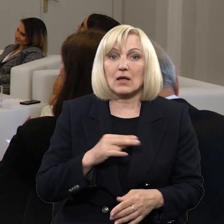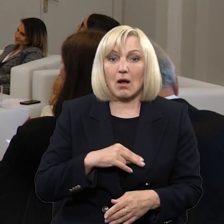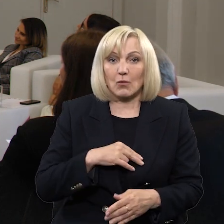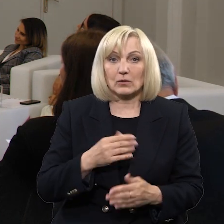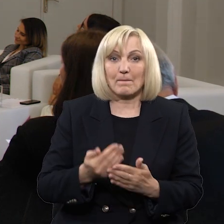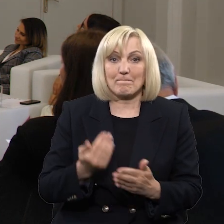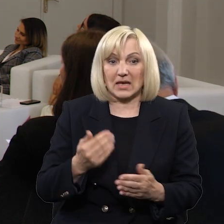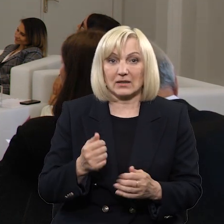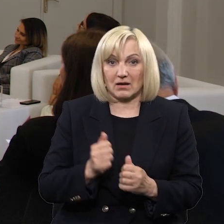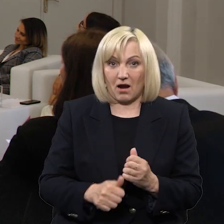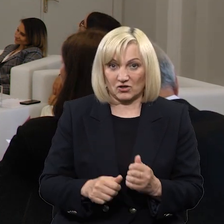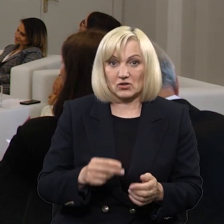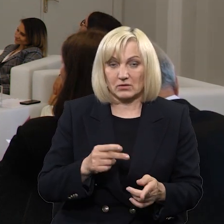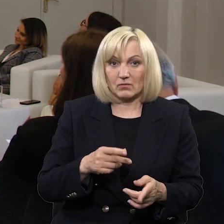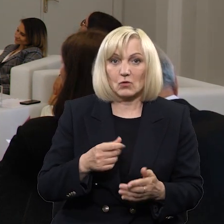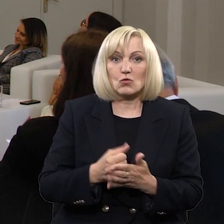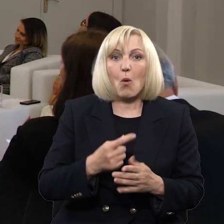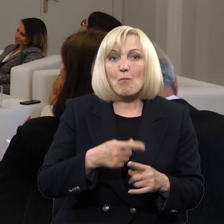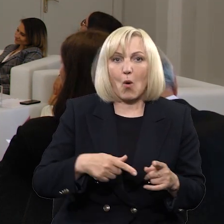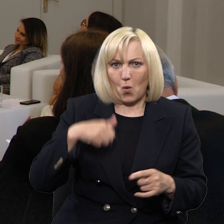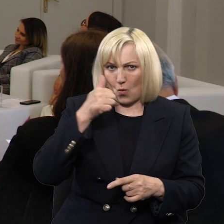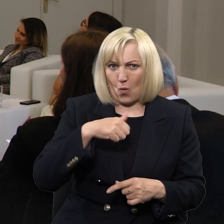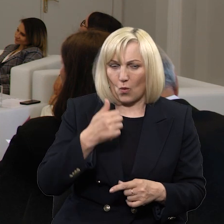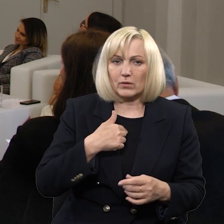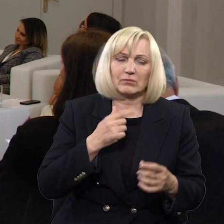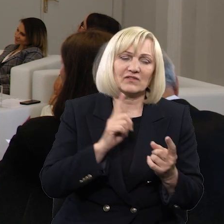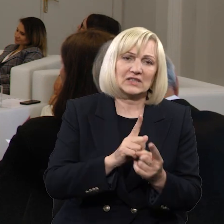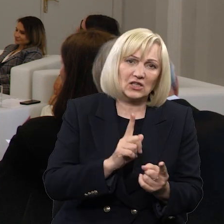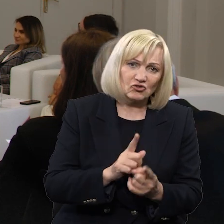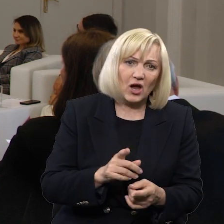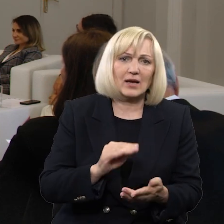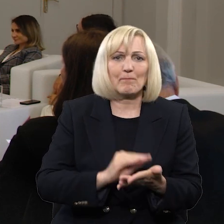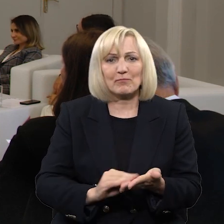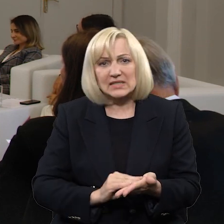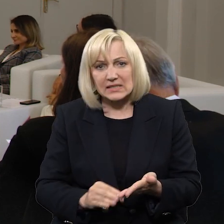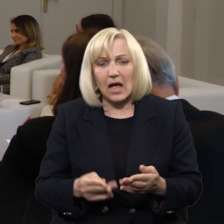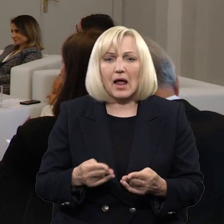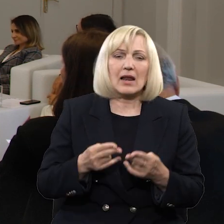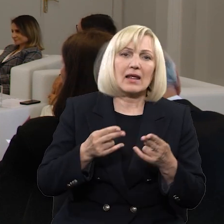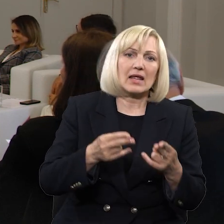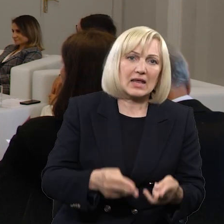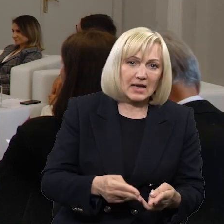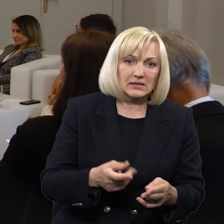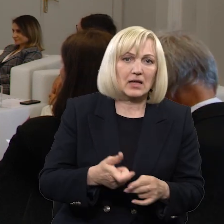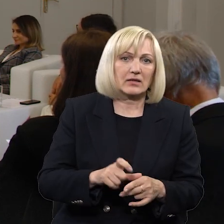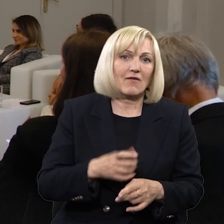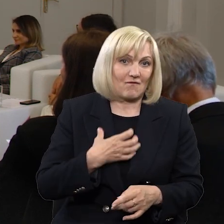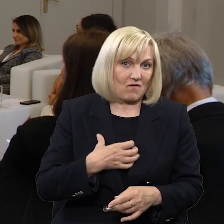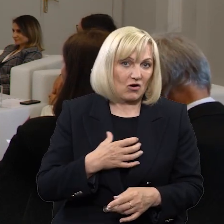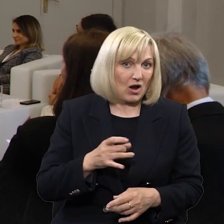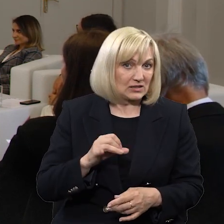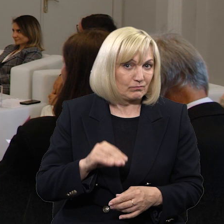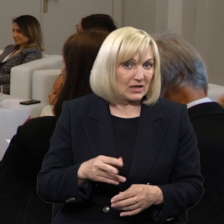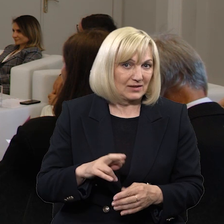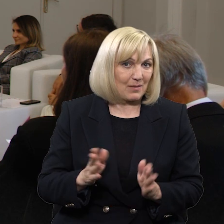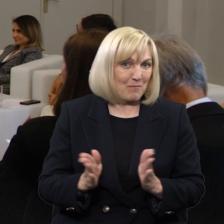работа Перед каждым проектом отнимала Ну до полугода мы встречались мы писали мы ездили и это очень важный